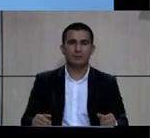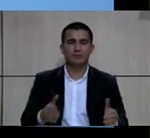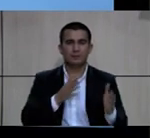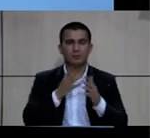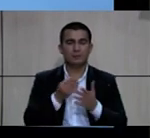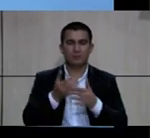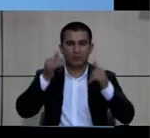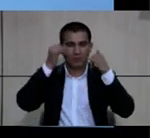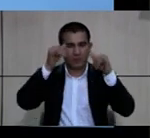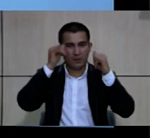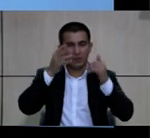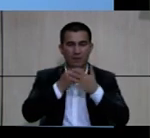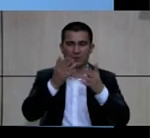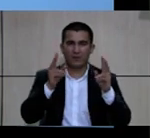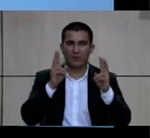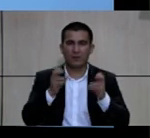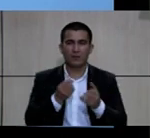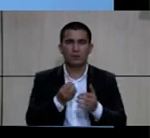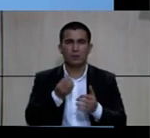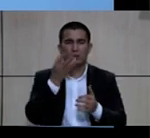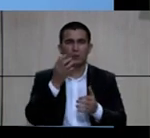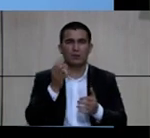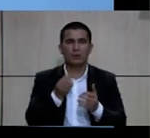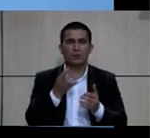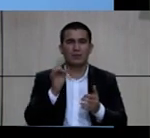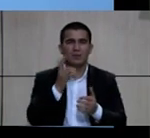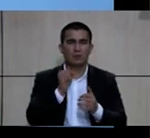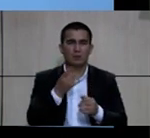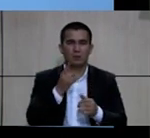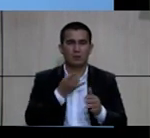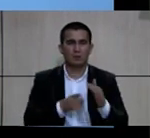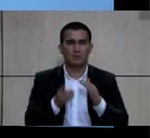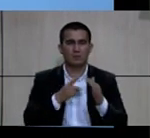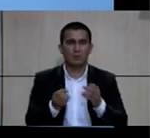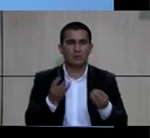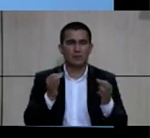Shoxli mollar yiliga necha marta bolalaydi?